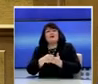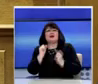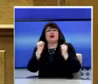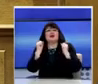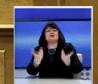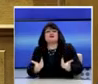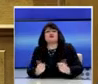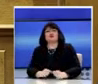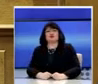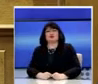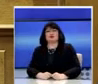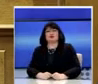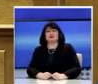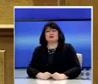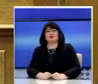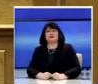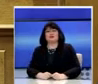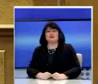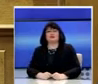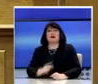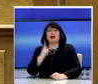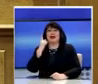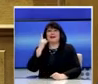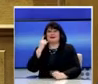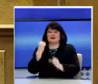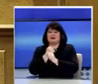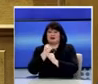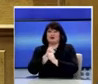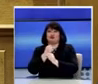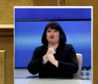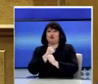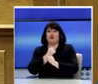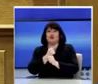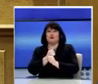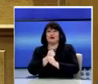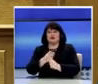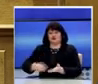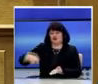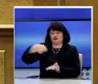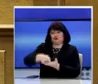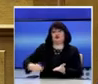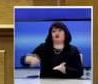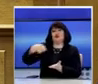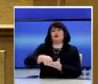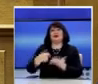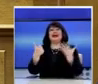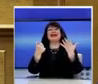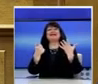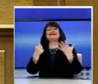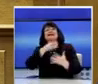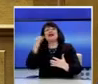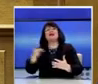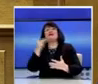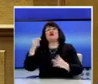βήμα. Ένας εργαζόμενος καλείται να δώσει από την τσέπη του 60 ευρώ για το τεστ,